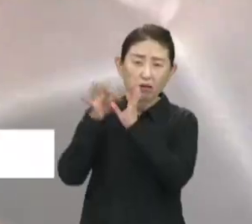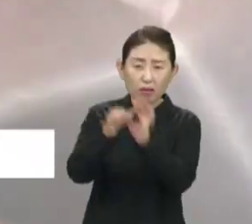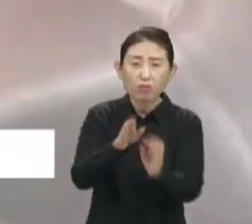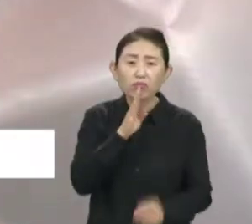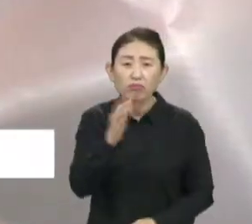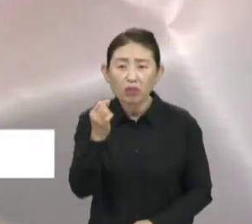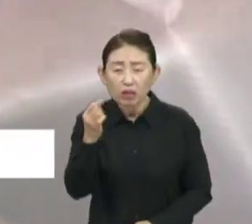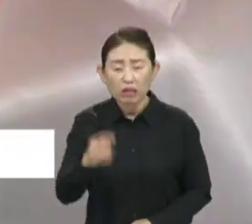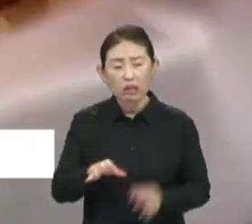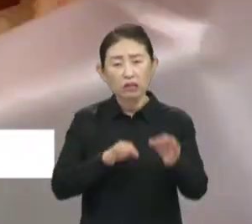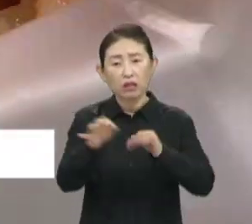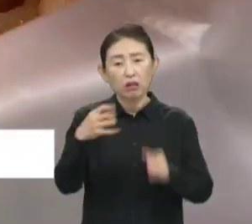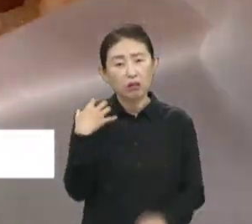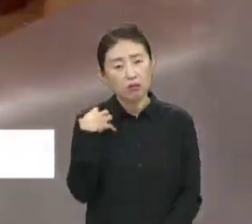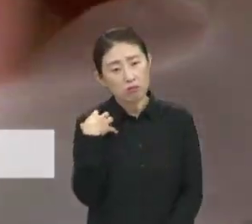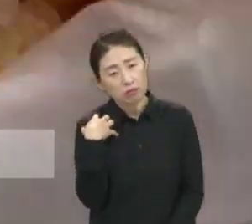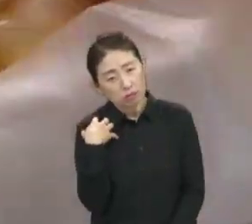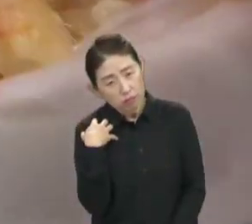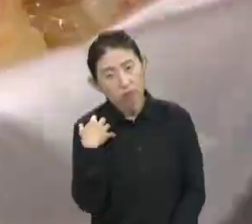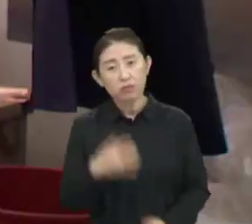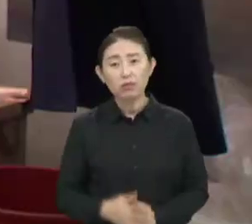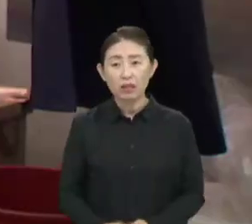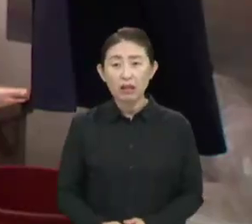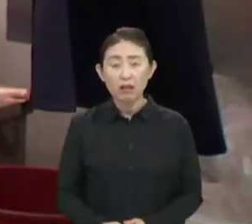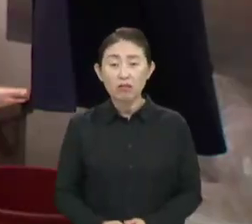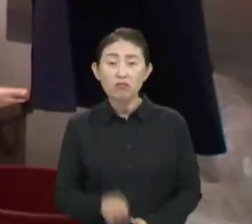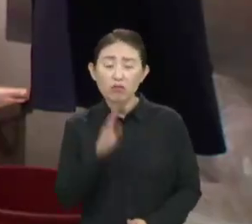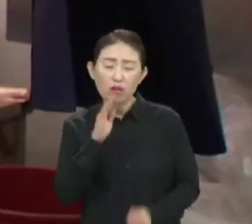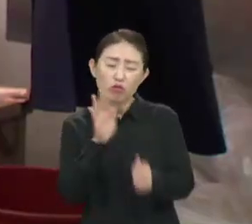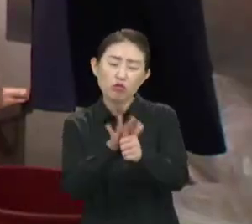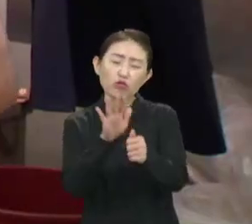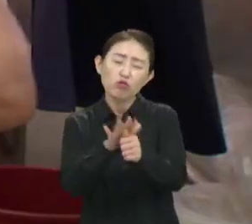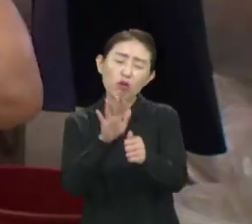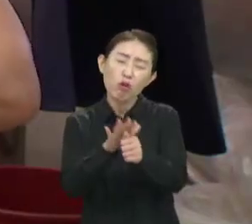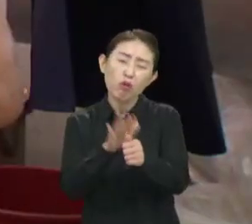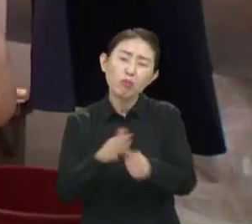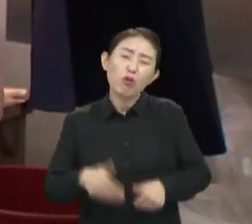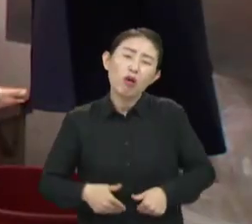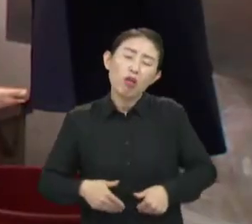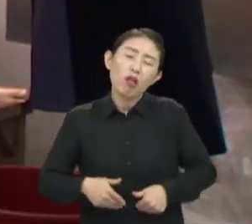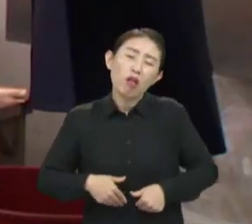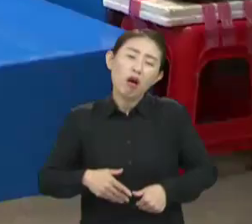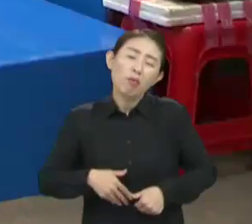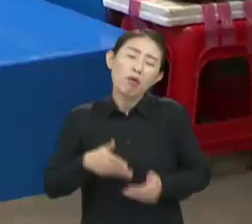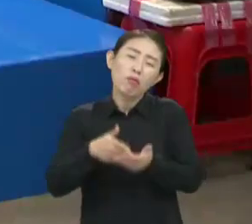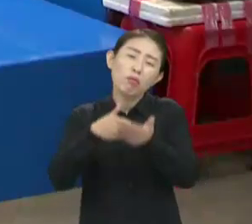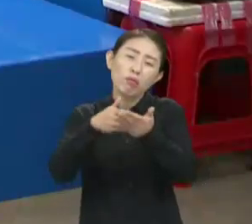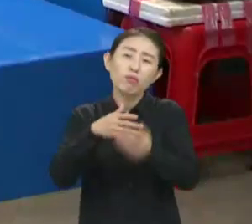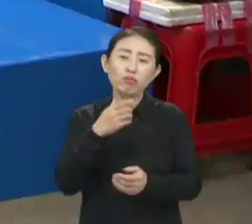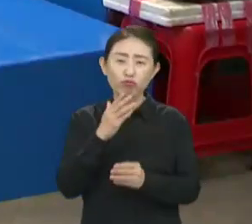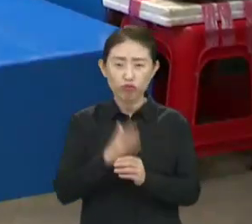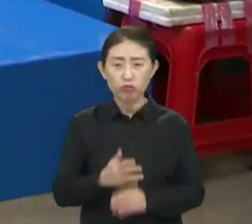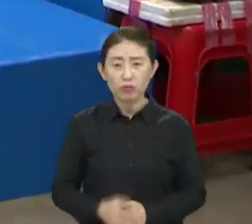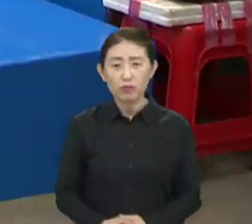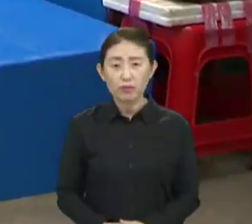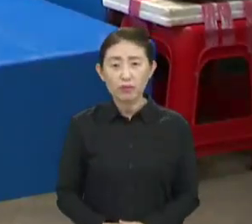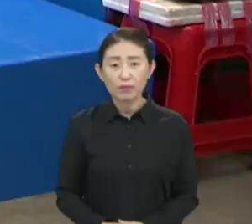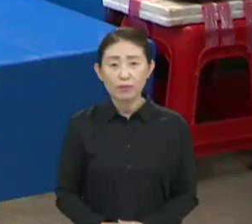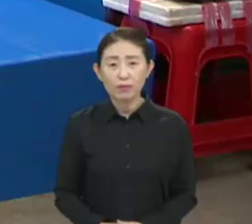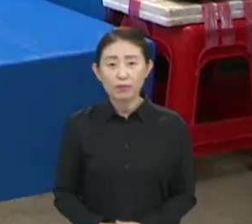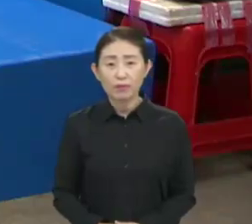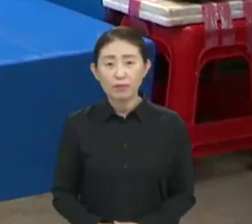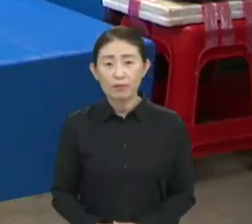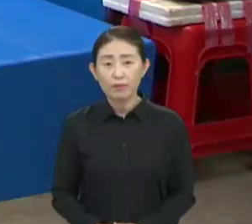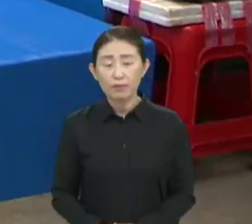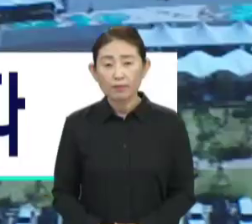만큼 상인들의 부담도 커질 것으로 보여 실질적인 지원을 요구하는 목소리도 높아지고 있습니다. TJB 김진석입니다.